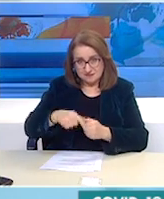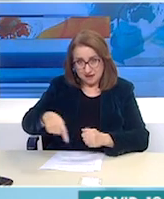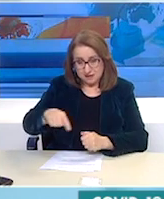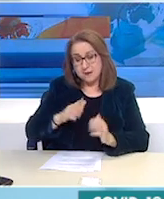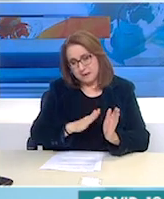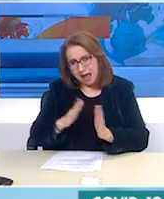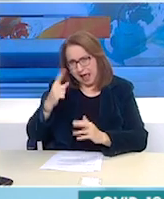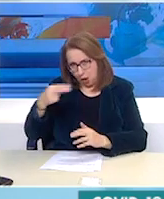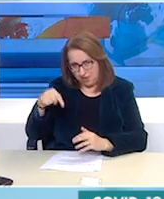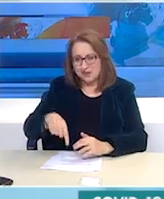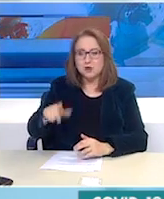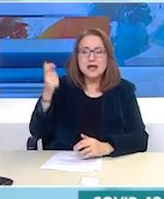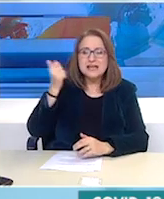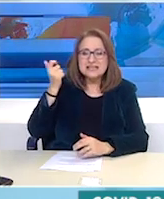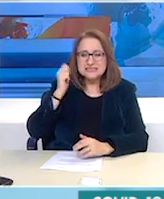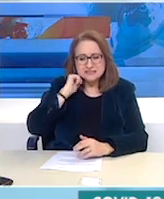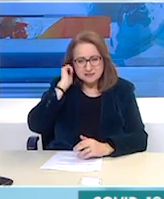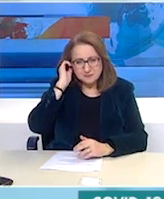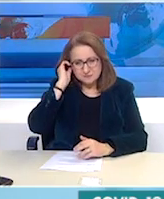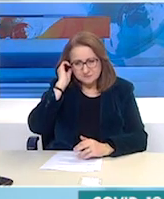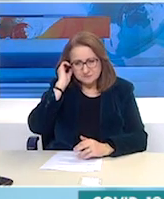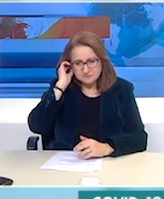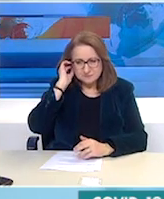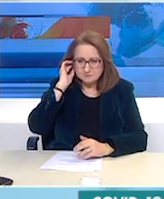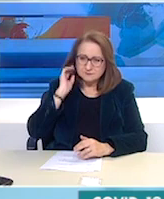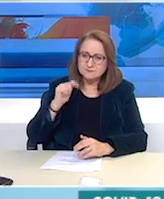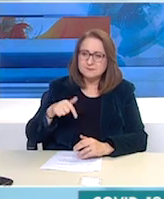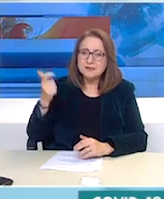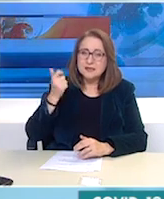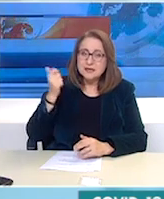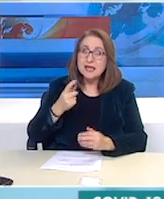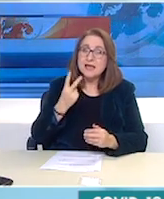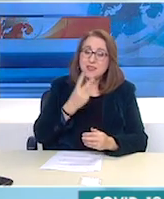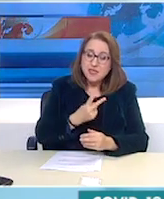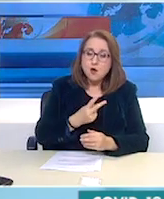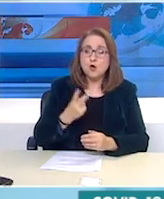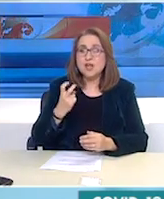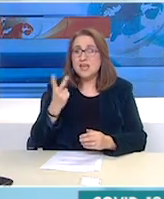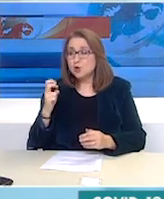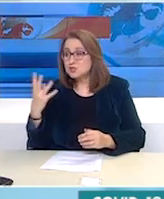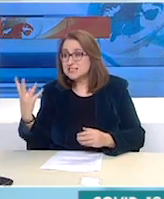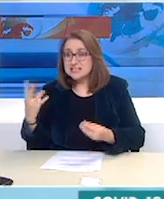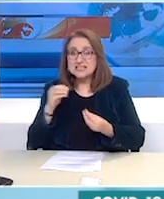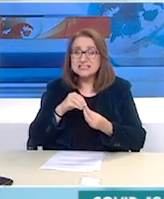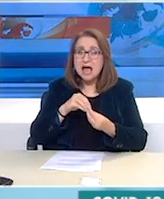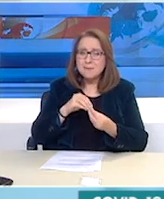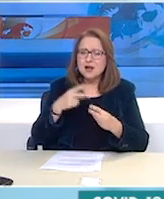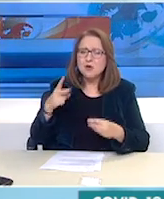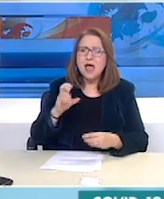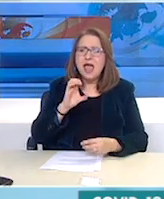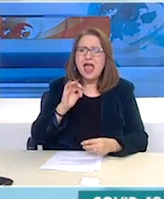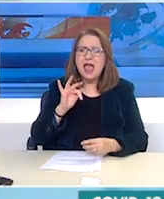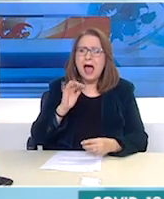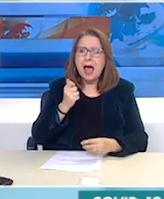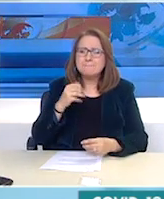συγκεκριμένα, οι συνταξιούχοι του ΙΚΑ, του ΟΤΕ και των τραπεζών θα πληρωθούν στις 22 Απριλίου και στις 24 Απριλίου με βάση τον τελευταίο αριθμό